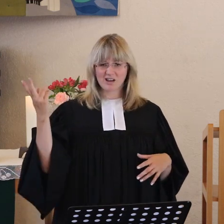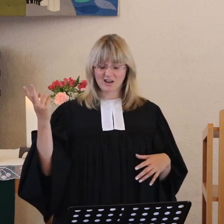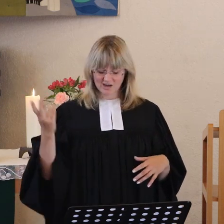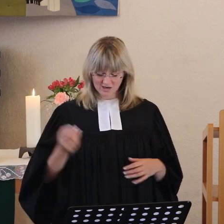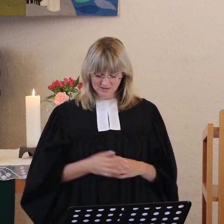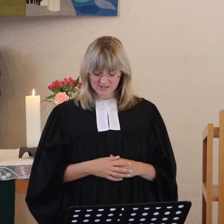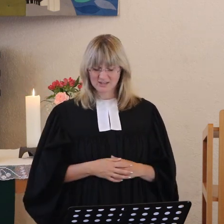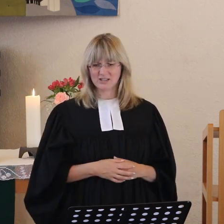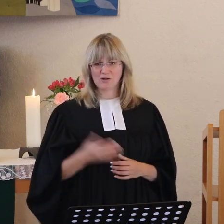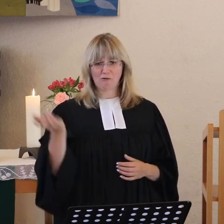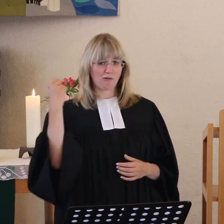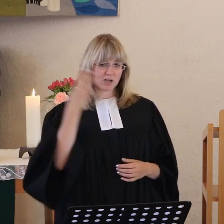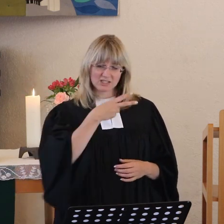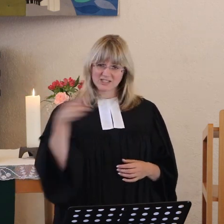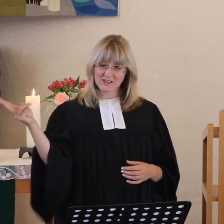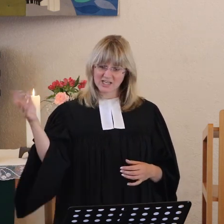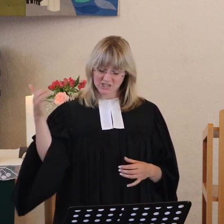gerade brauchen.